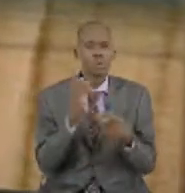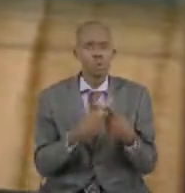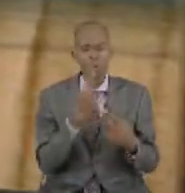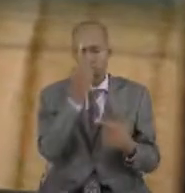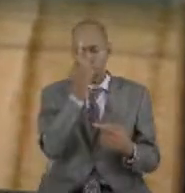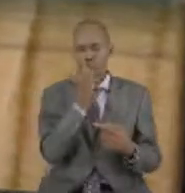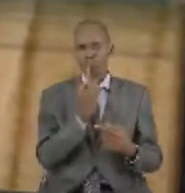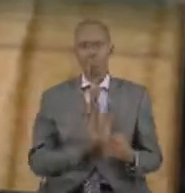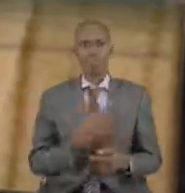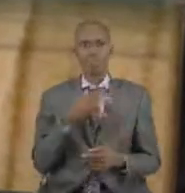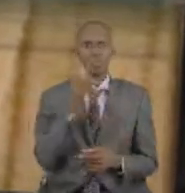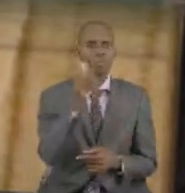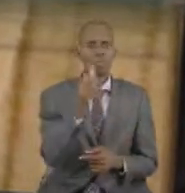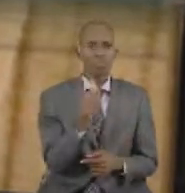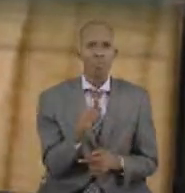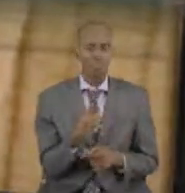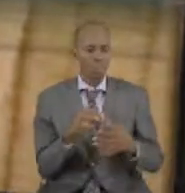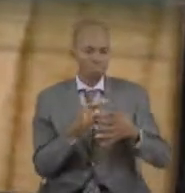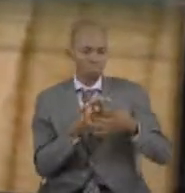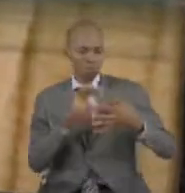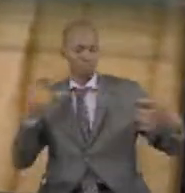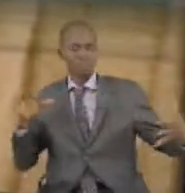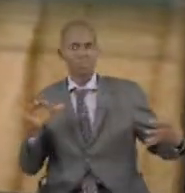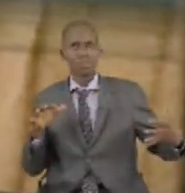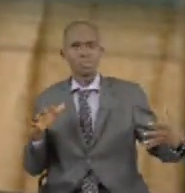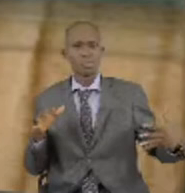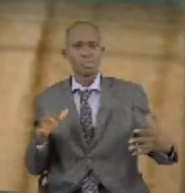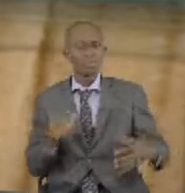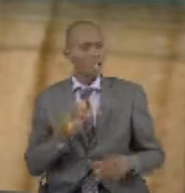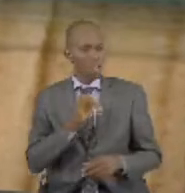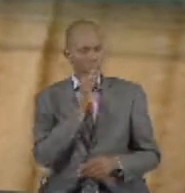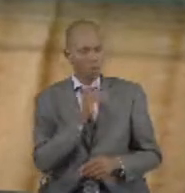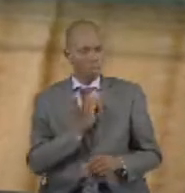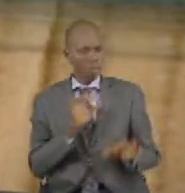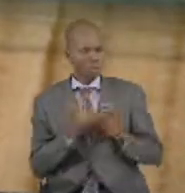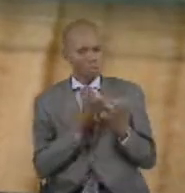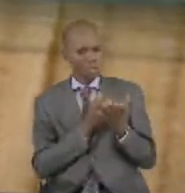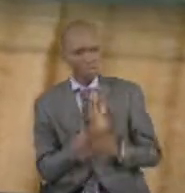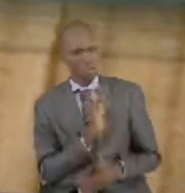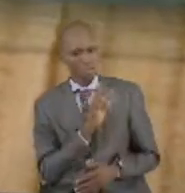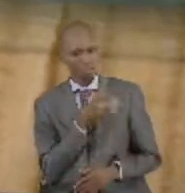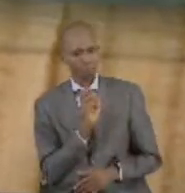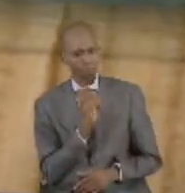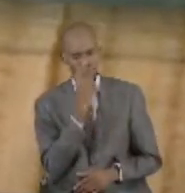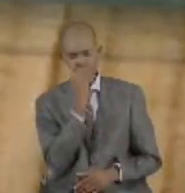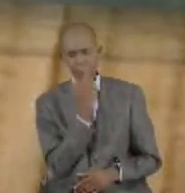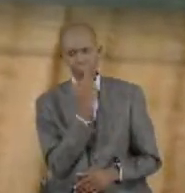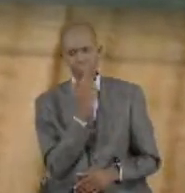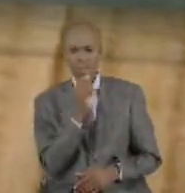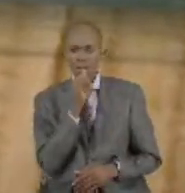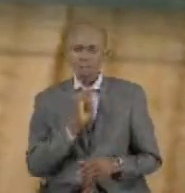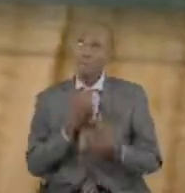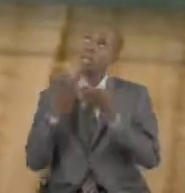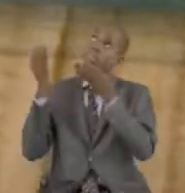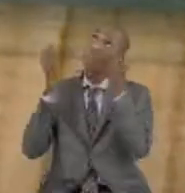bien le set est aussi elle n'est pas opiniâtre et le perdre en plus de sa propre opinion il a secoué la question est ce que je fais bien